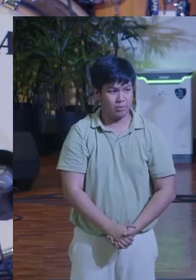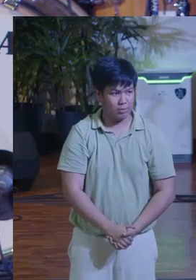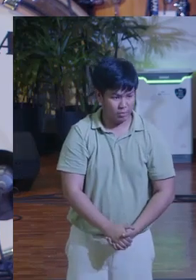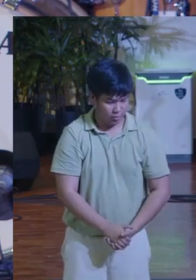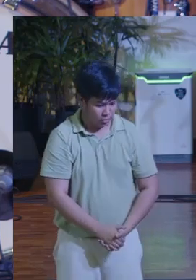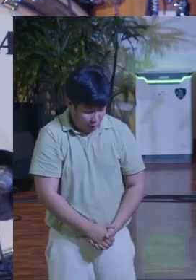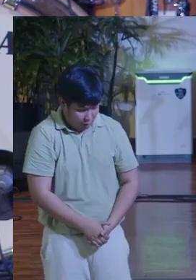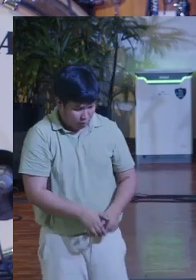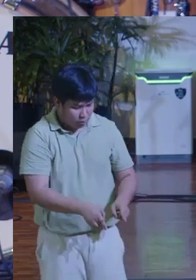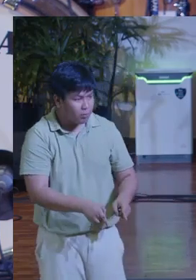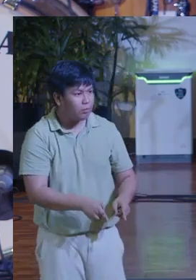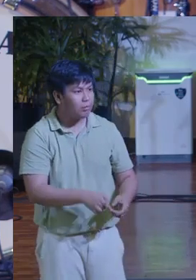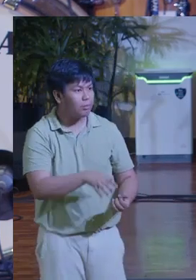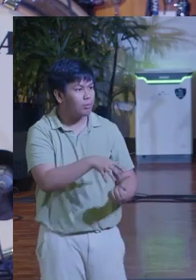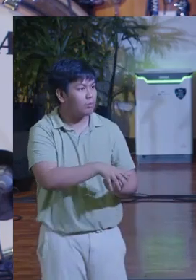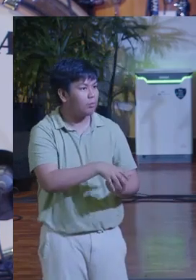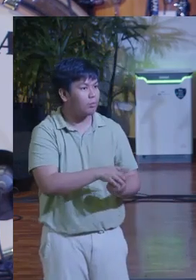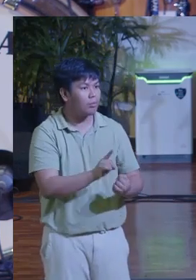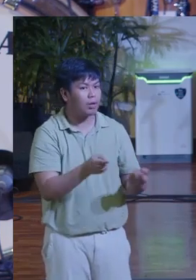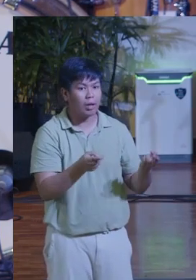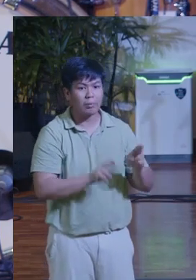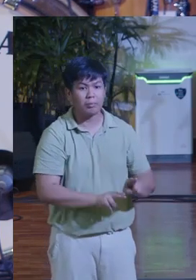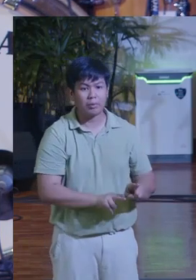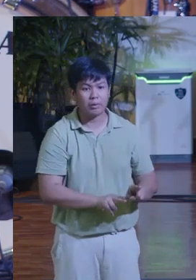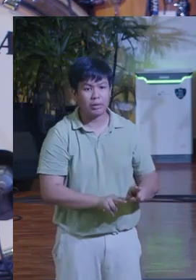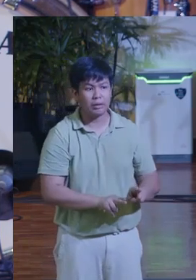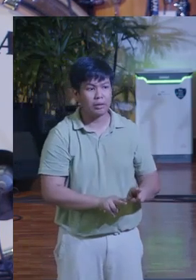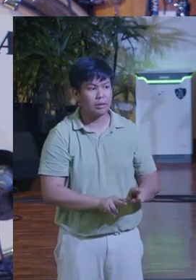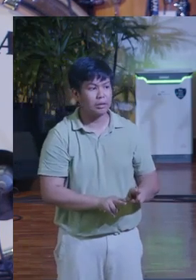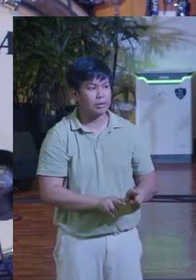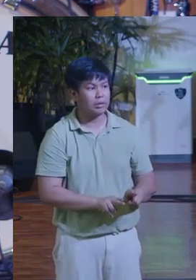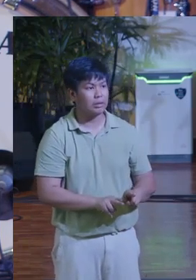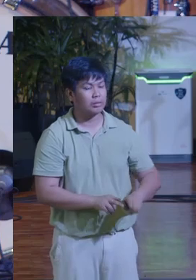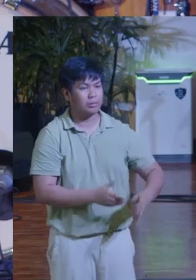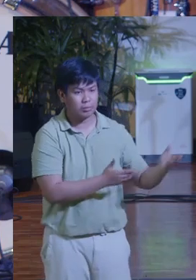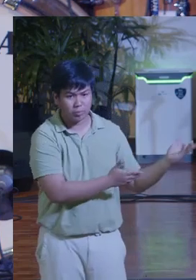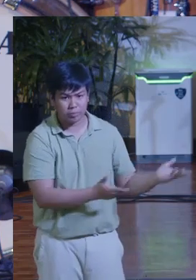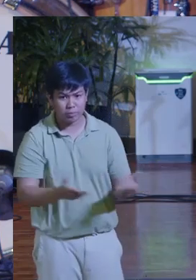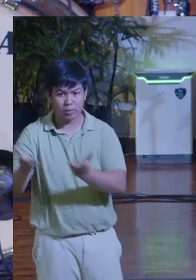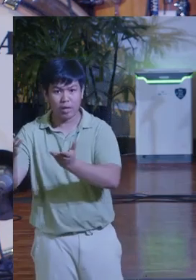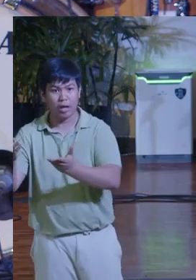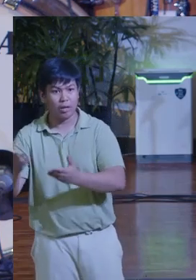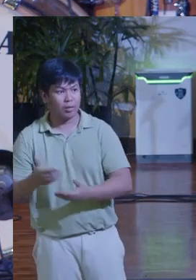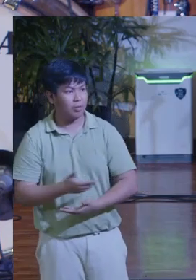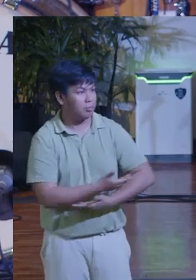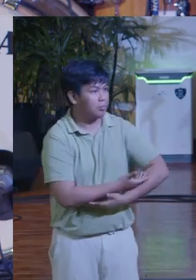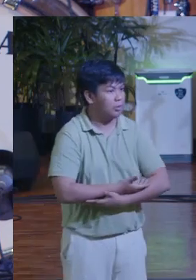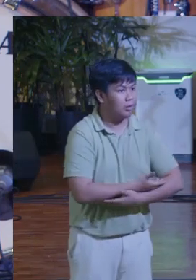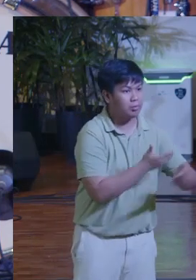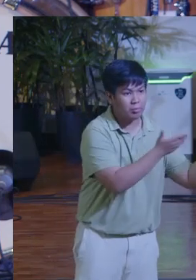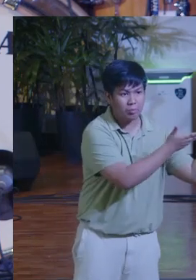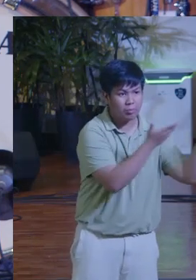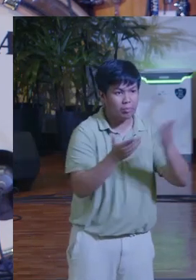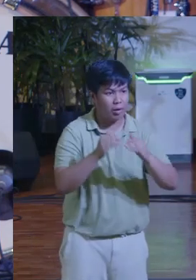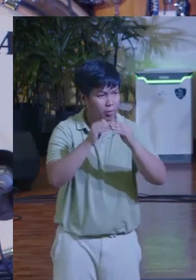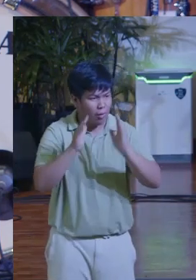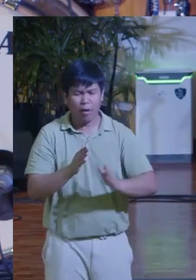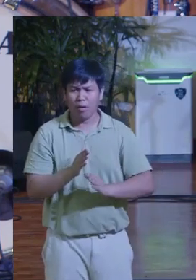bahay namin. Kala namin magpapatikim ng pagkain, kundi ang dala pala niya, baby.